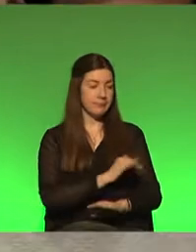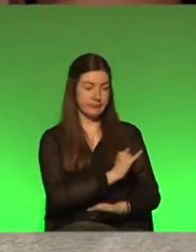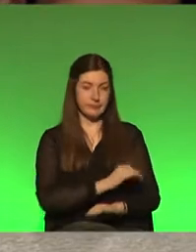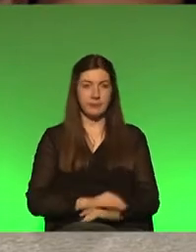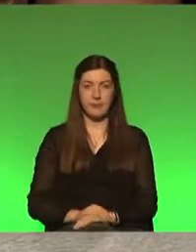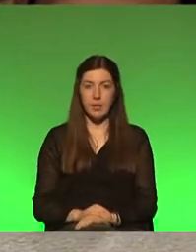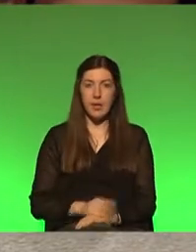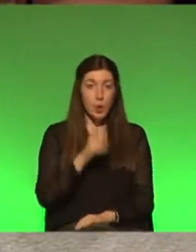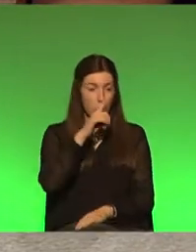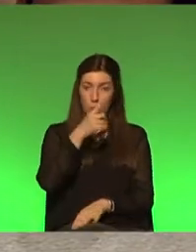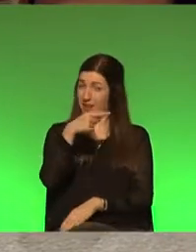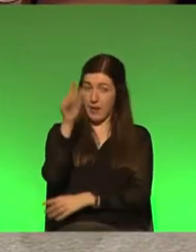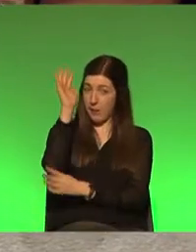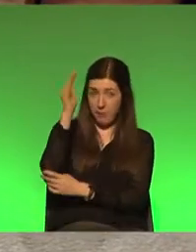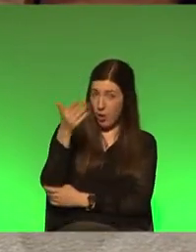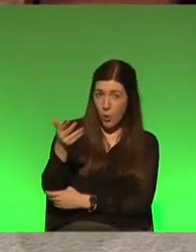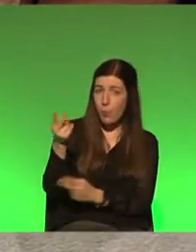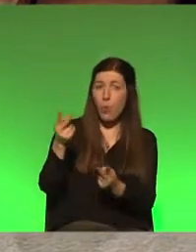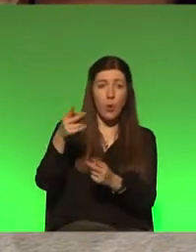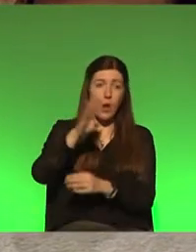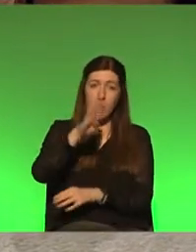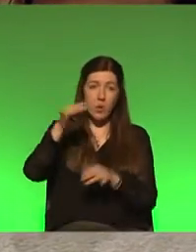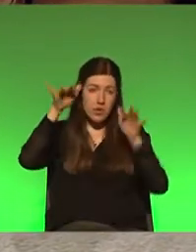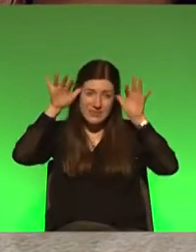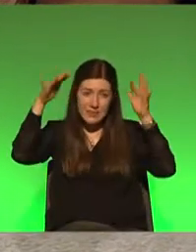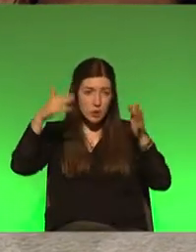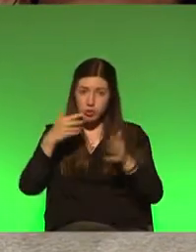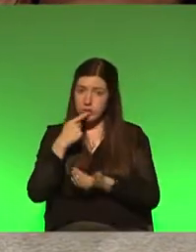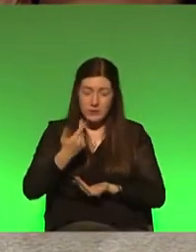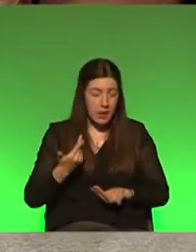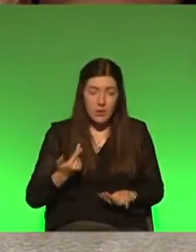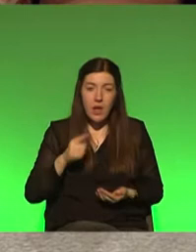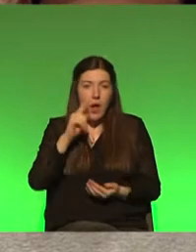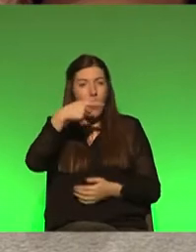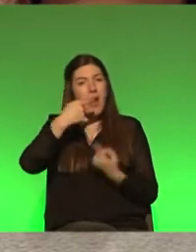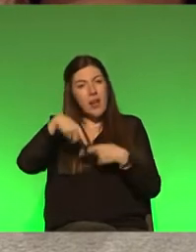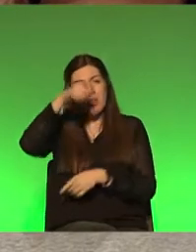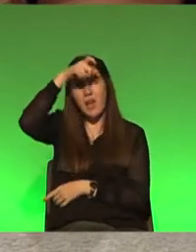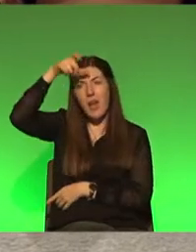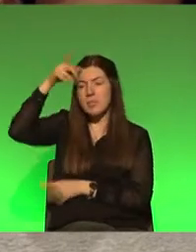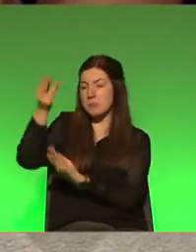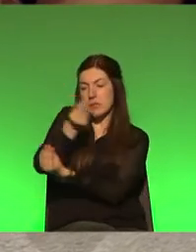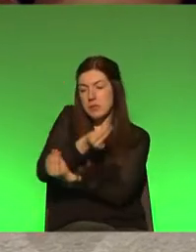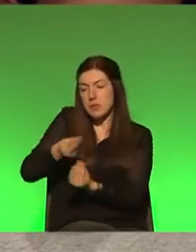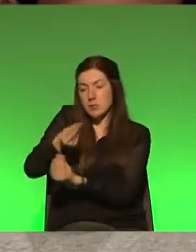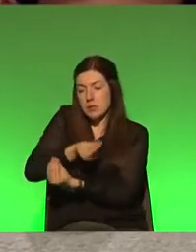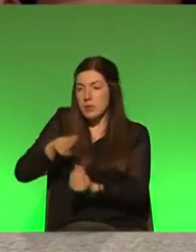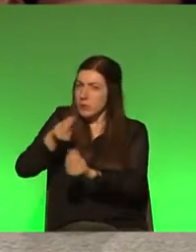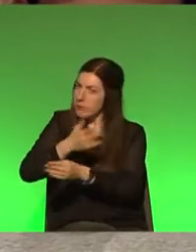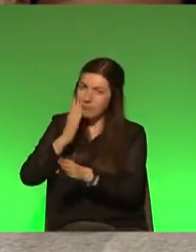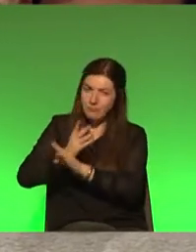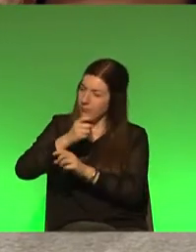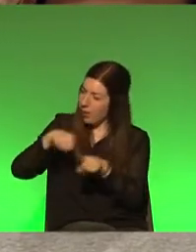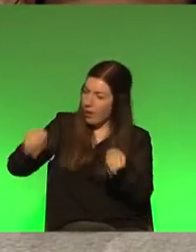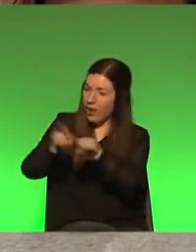nur Gerhard Baum und Burkhard Hirsch haben das gesagt, sondern auch die Anhörung mit den Expertinnen und Experten im Innenausschuss haben das sehr